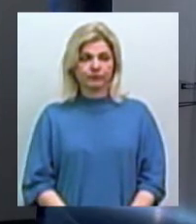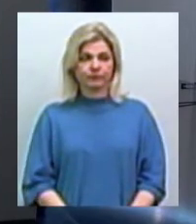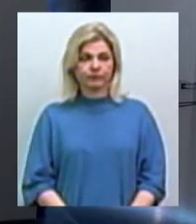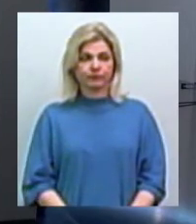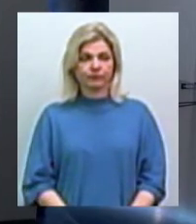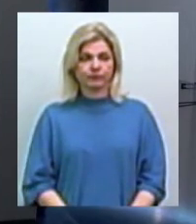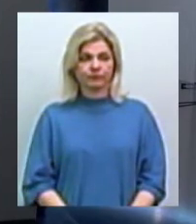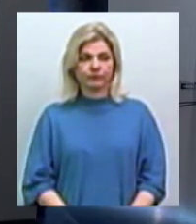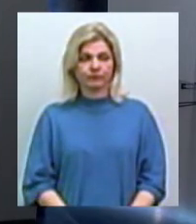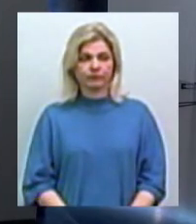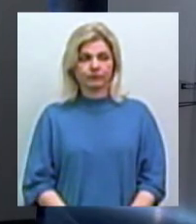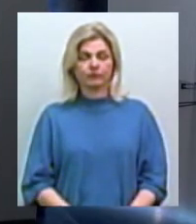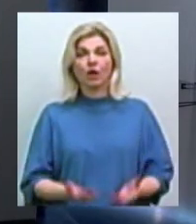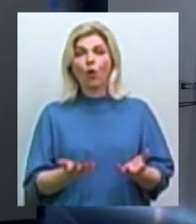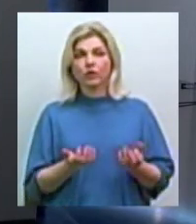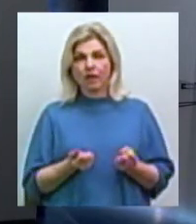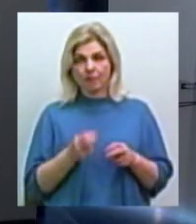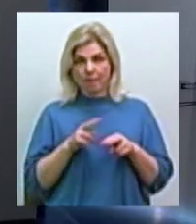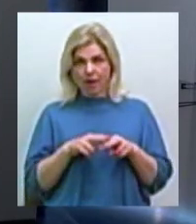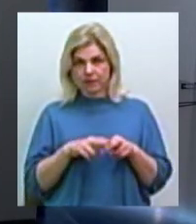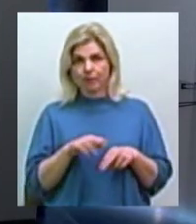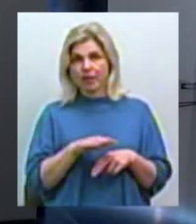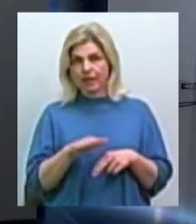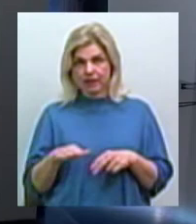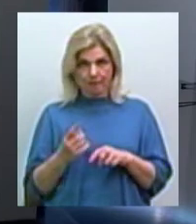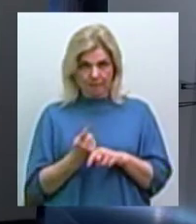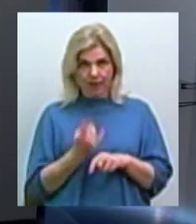Отримання паспорту дітьми вперше,